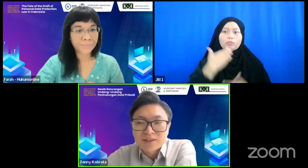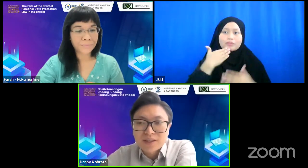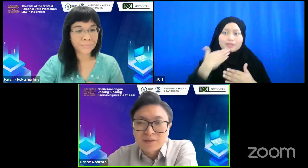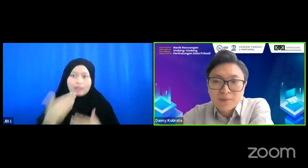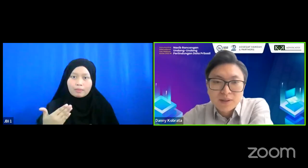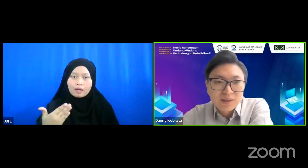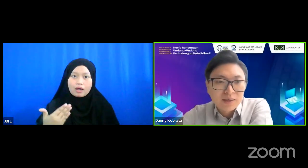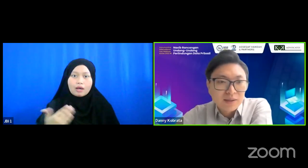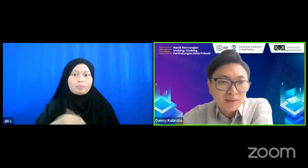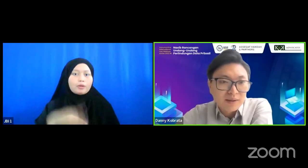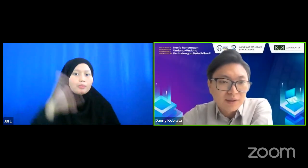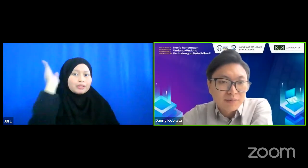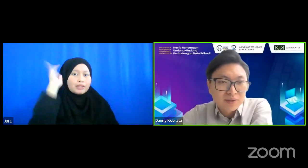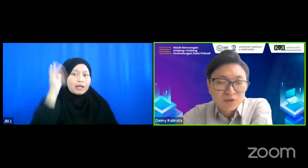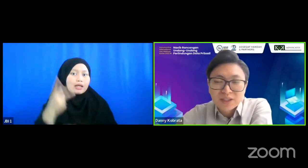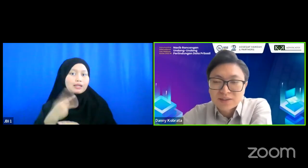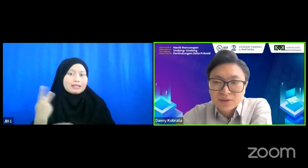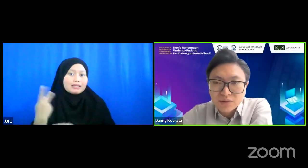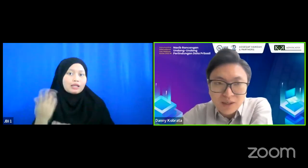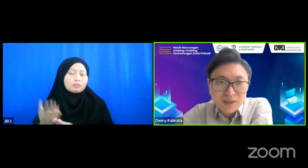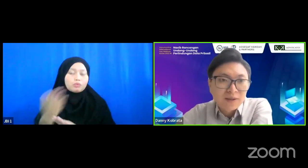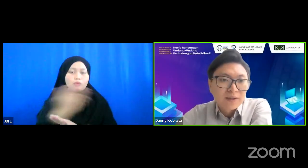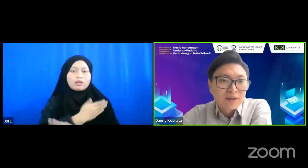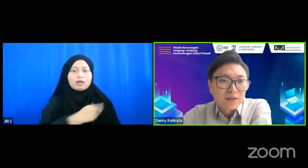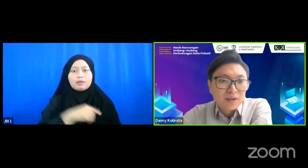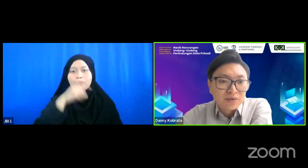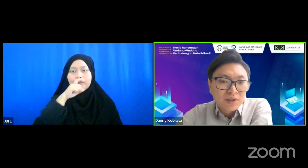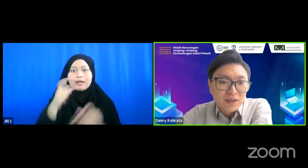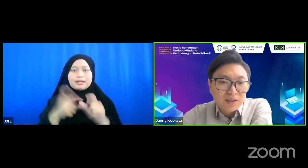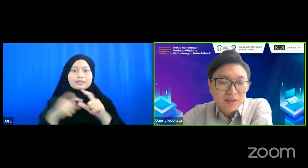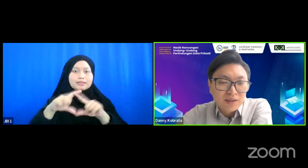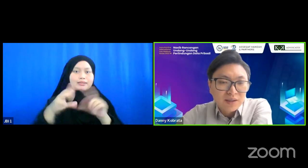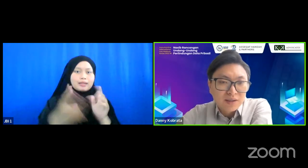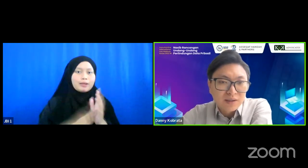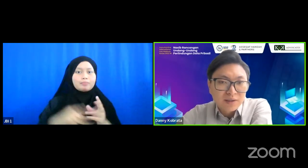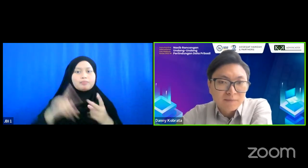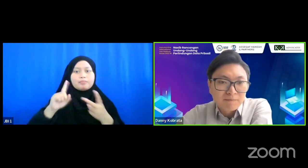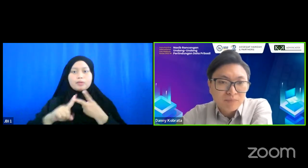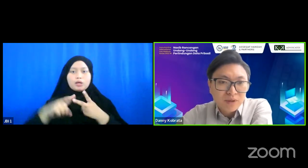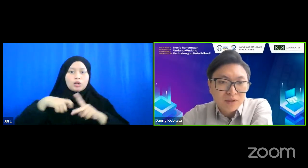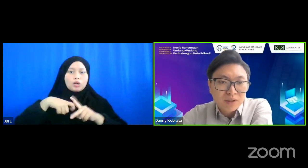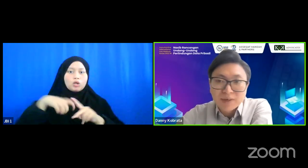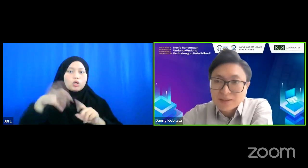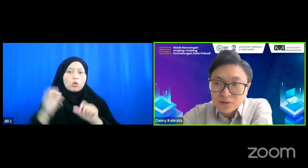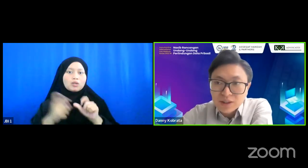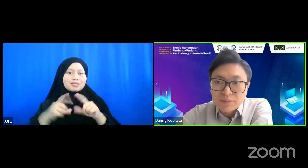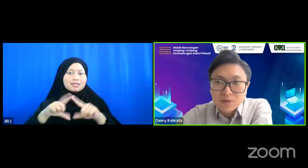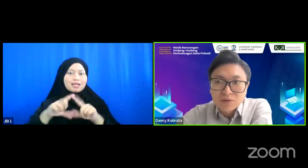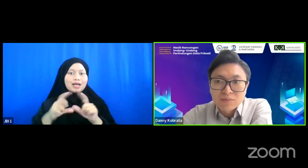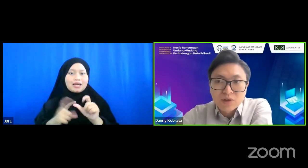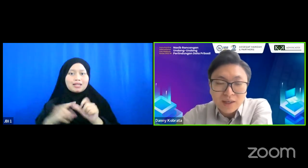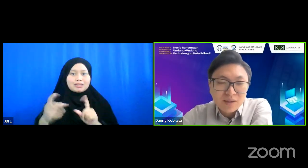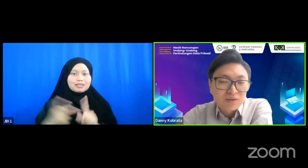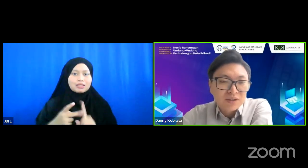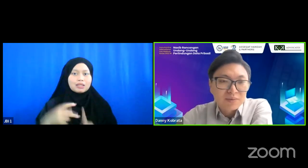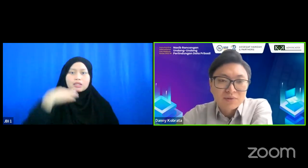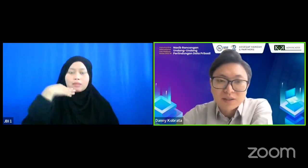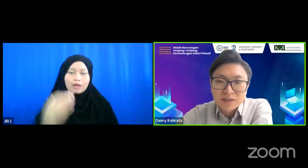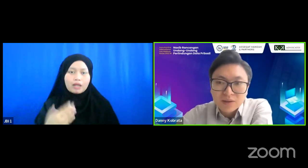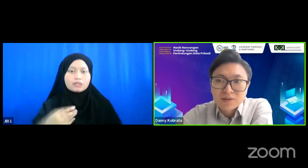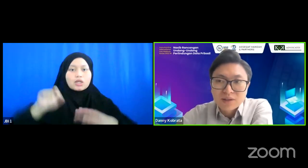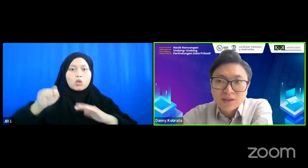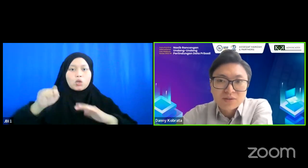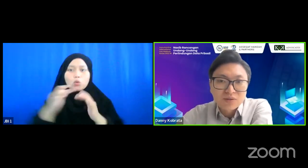Selamat pagi Pak sen qosasi juga dan juga terima kasih juga kepada hukumonline